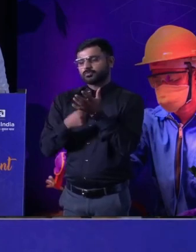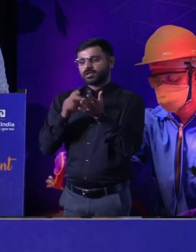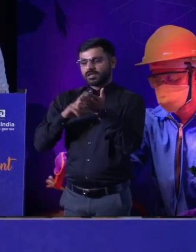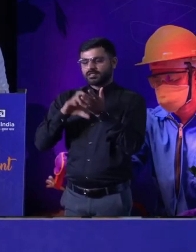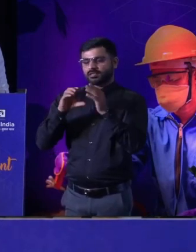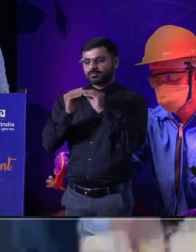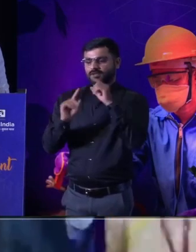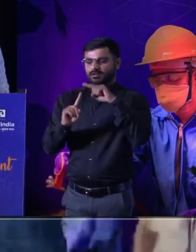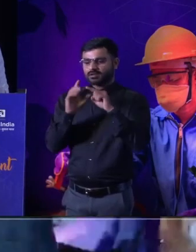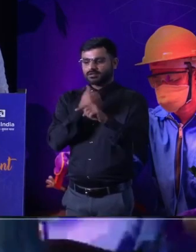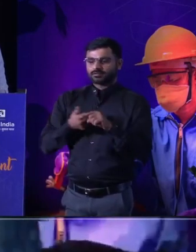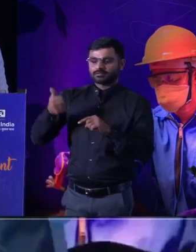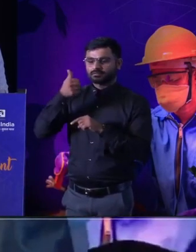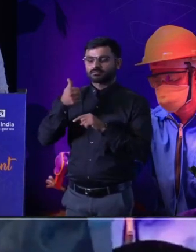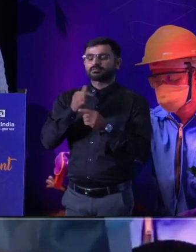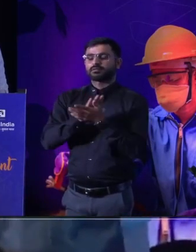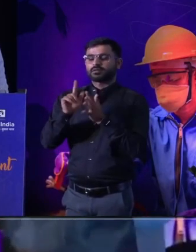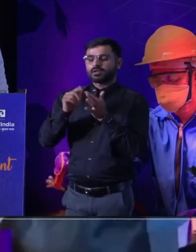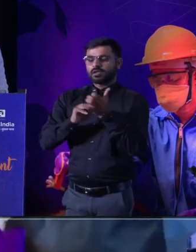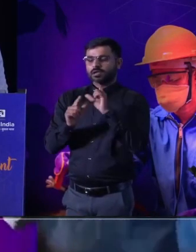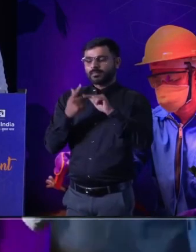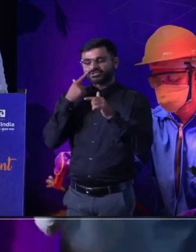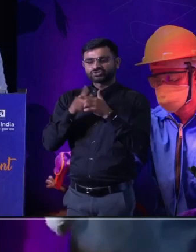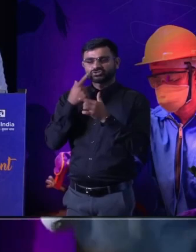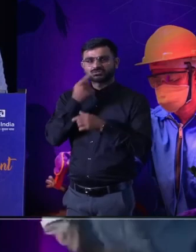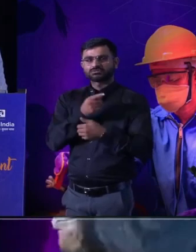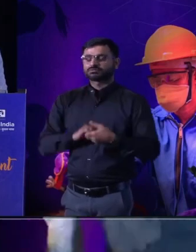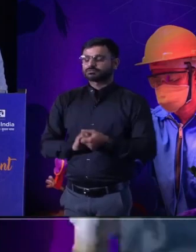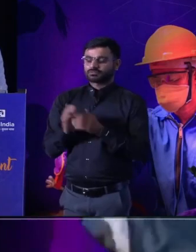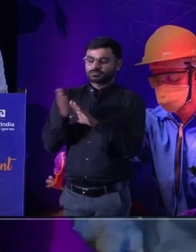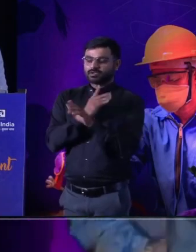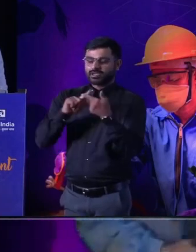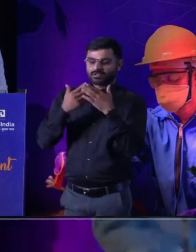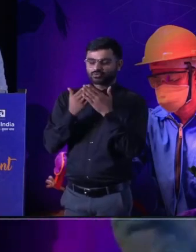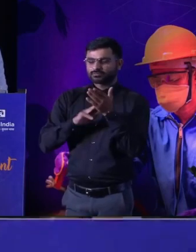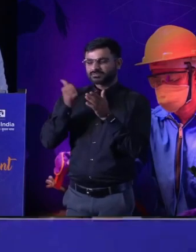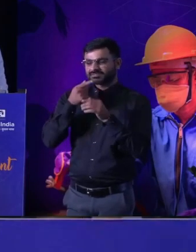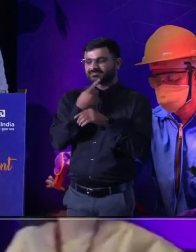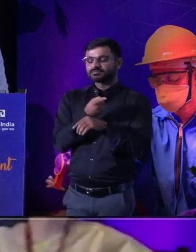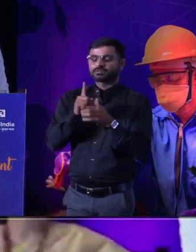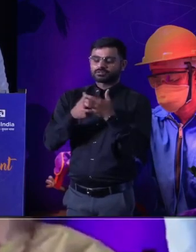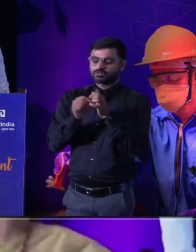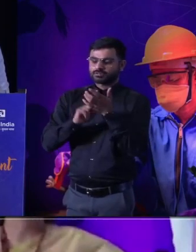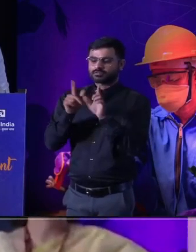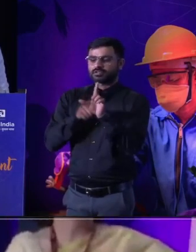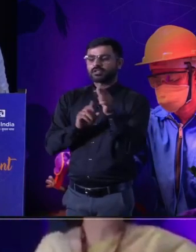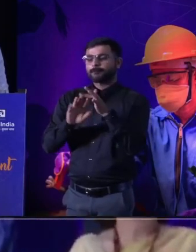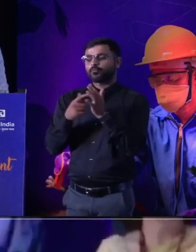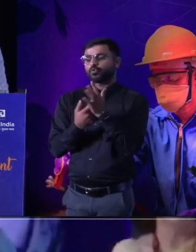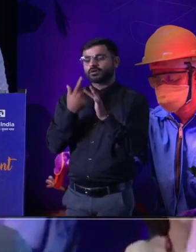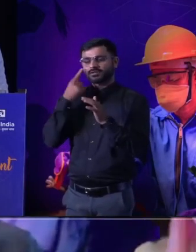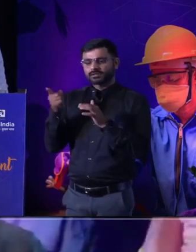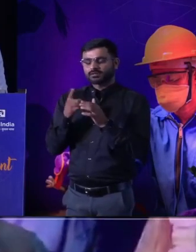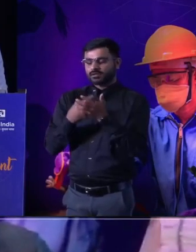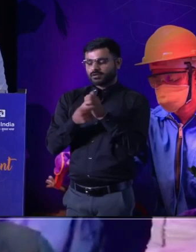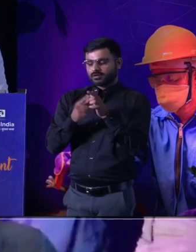NCVT के चेयरमैन डॉक्टर निर्मलजीत सिंह कलसी जी, उच्च शिक्षा सचिव श्री संजय मूर्ति जी, आदरणीय श्री